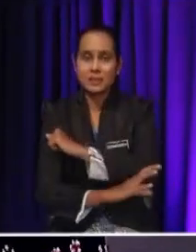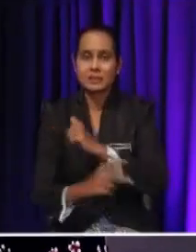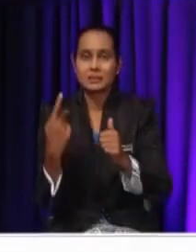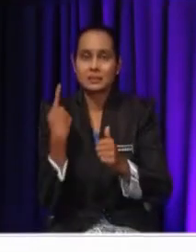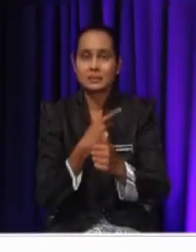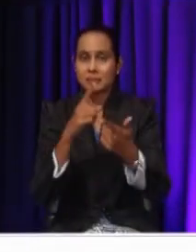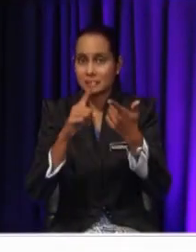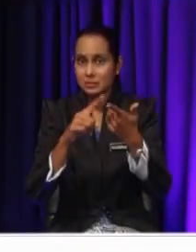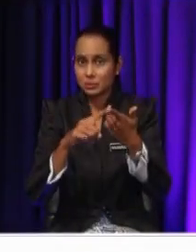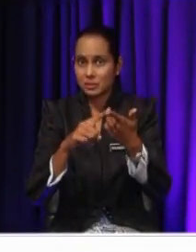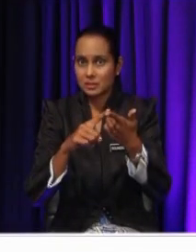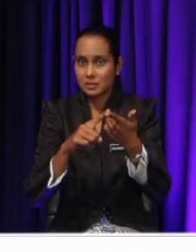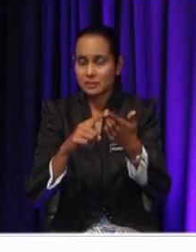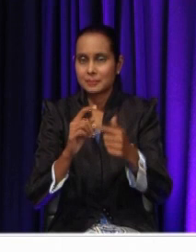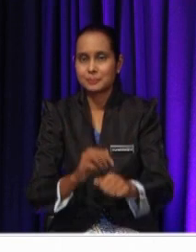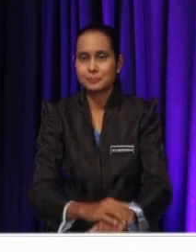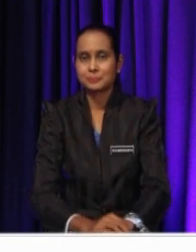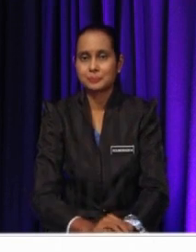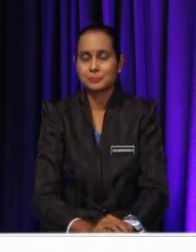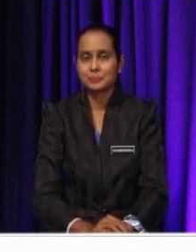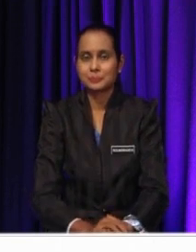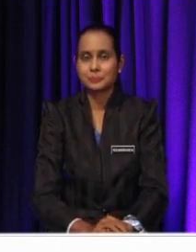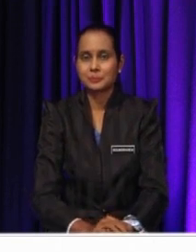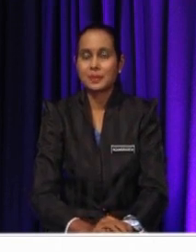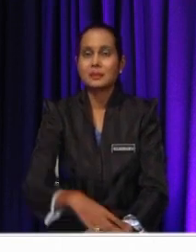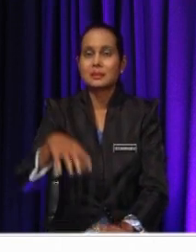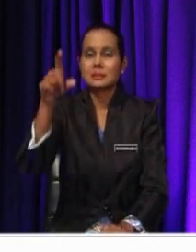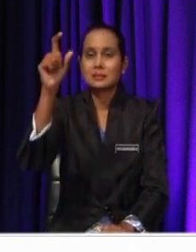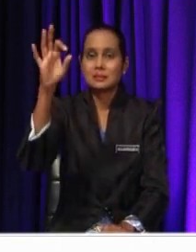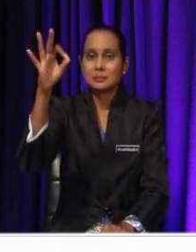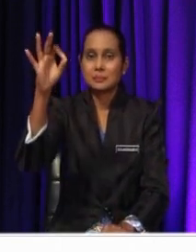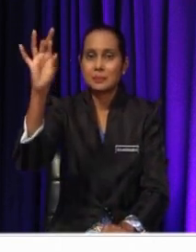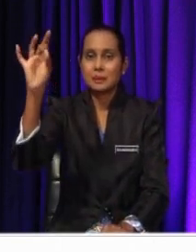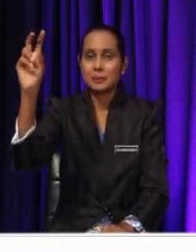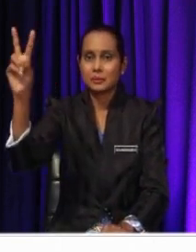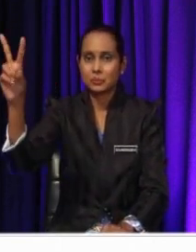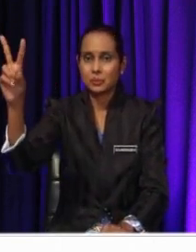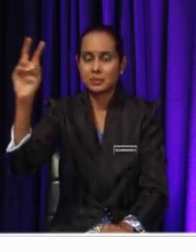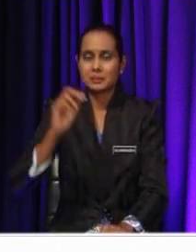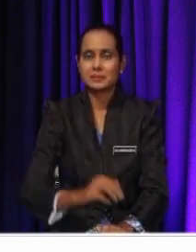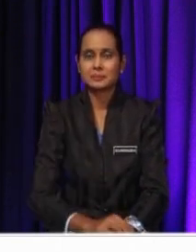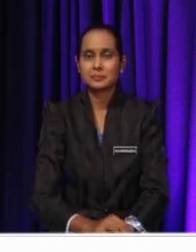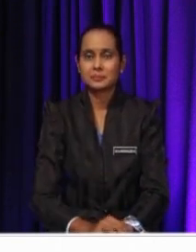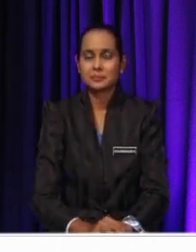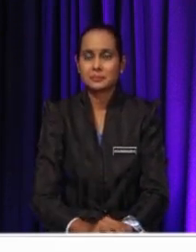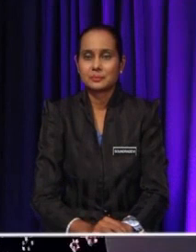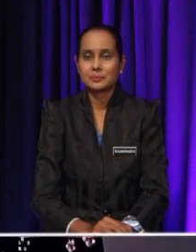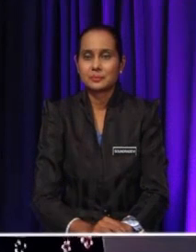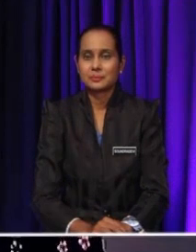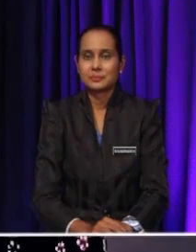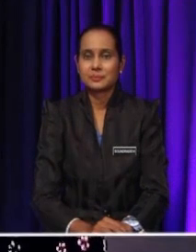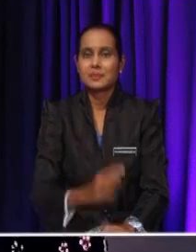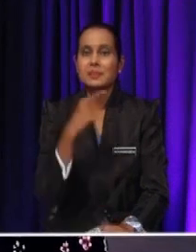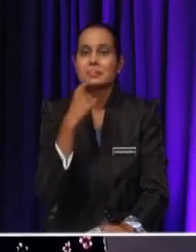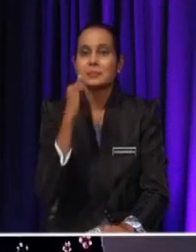yaitu diangkat pada tahun 1982 yaitu Ahmad Jadi siapa yang